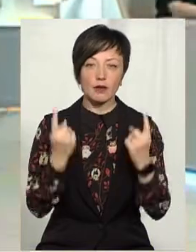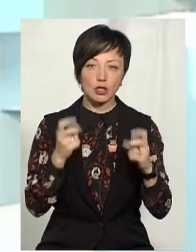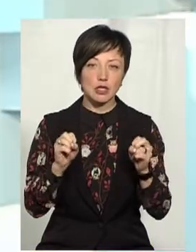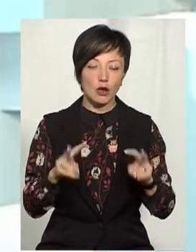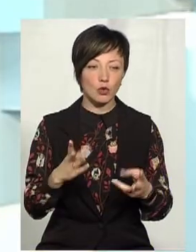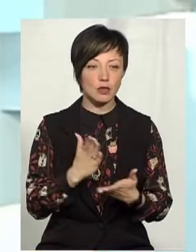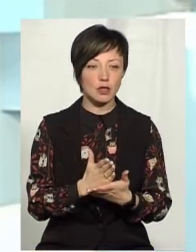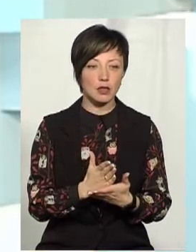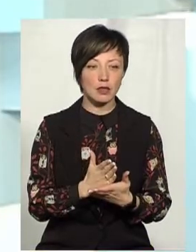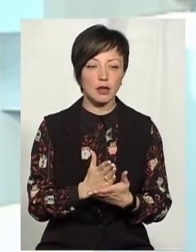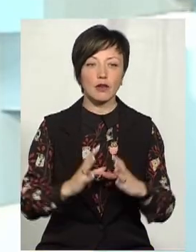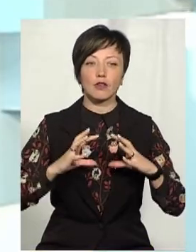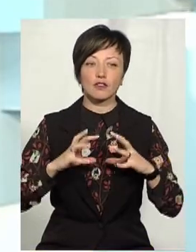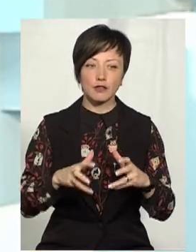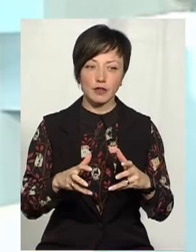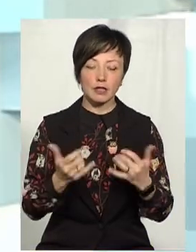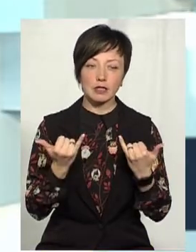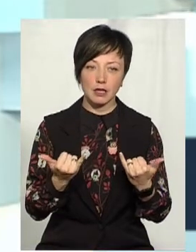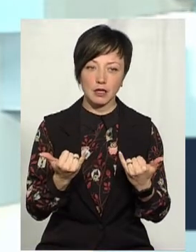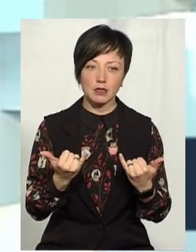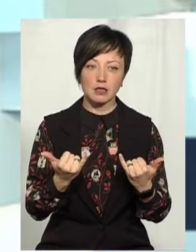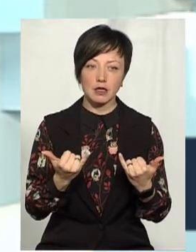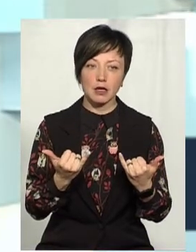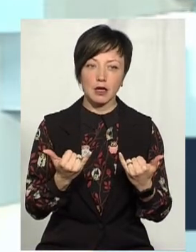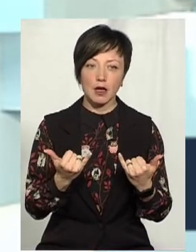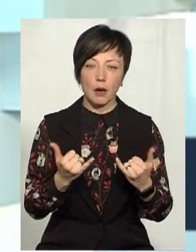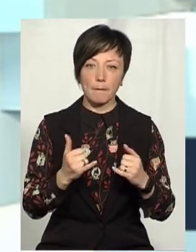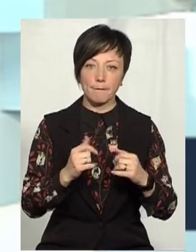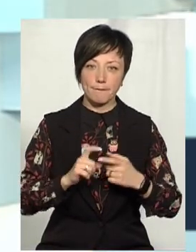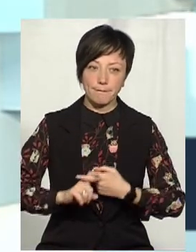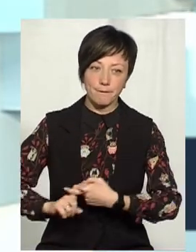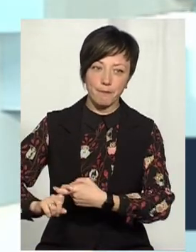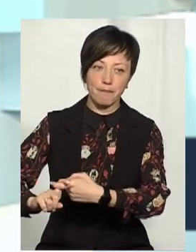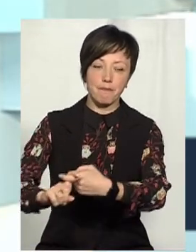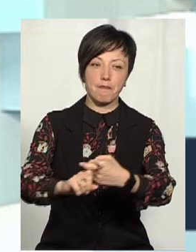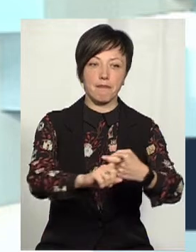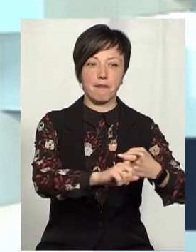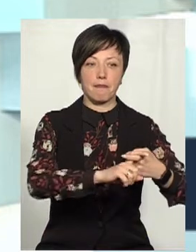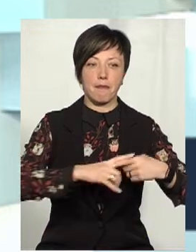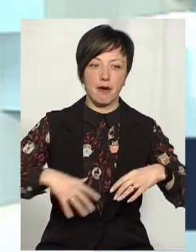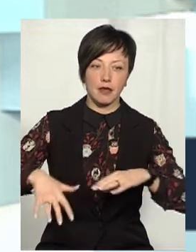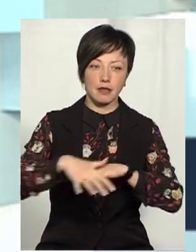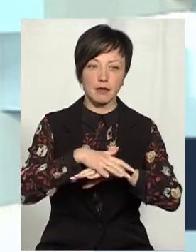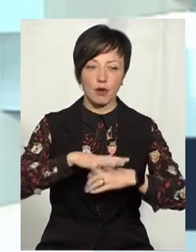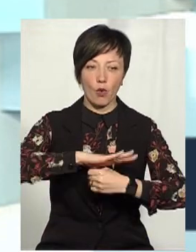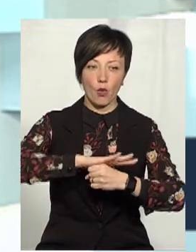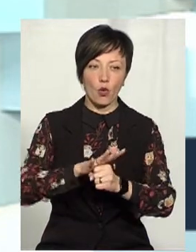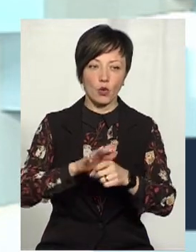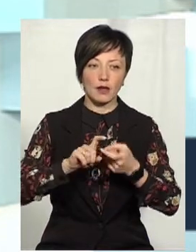загроза, тому що в світі зараз була ще епідемія, вже від нещодавна пандемія